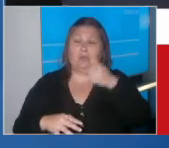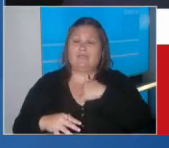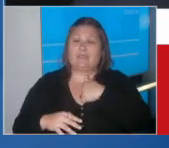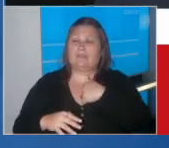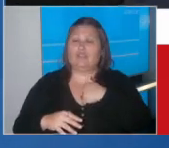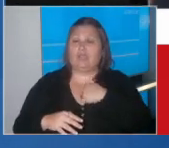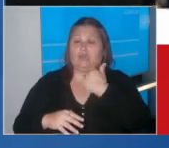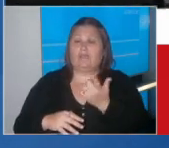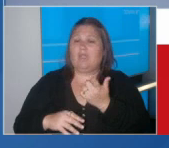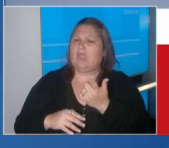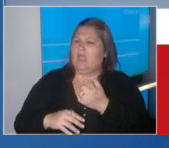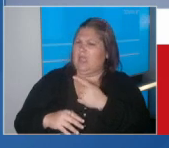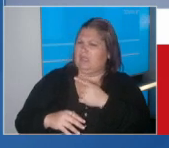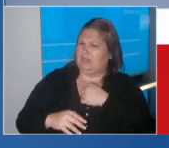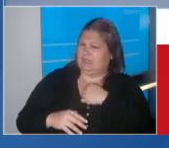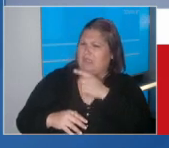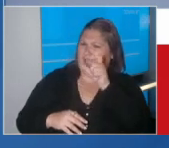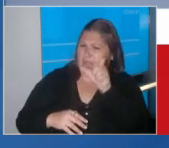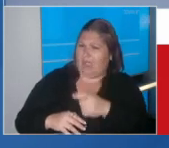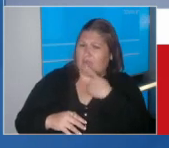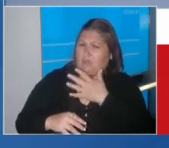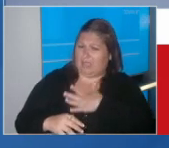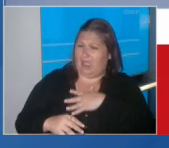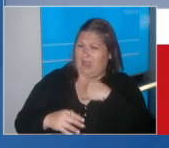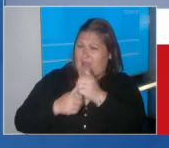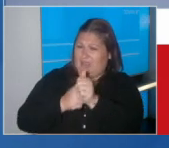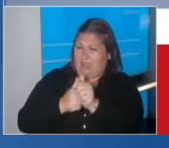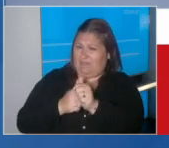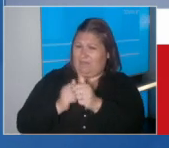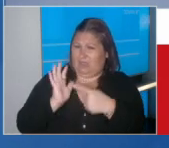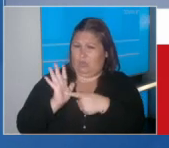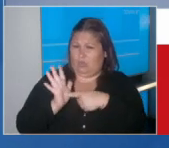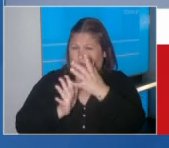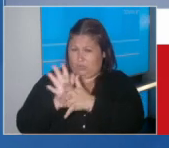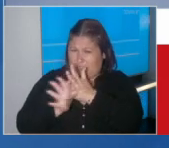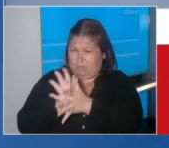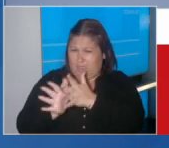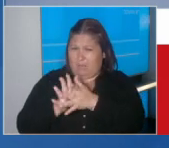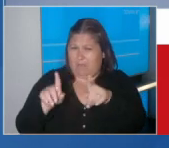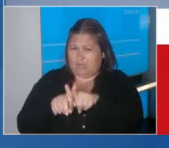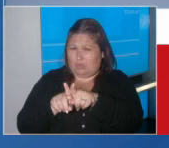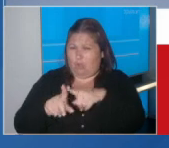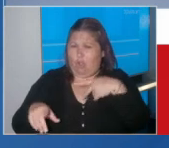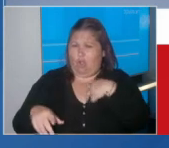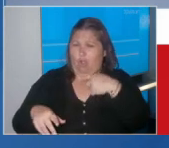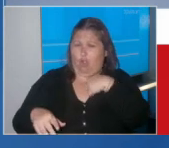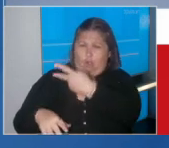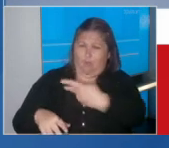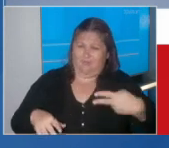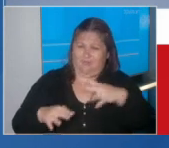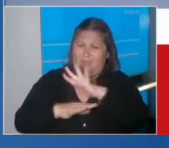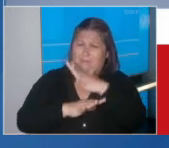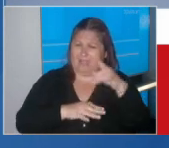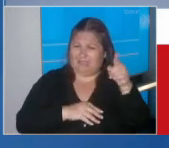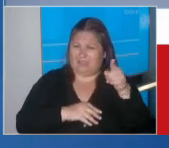ועדיין יצביעו לי, ואני חושבת שזה מה שקורה כאן. זאת אמירה מאוד, אני רוצה להתעכב שנייה על האמירה הזאת, הוא דיבר ברמה של גופה בחצר, עם זיכרוני אינו מטעה